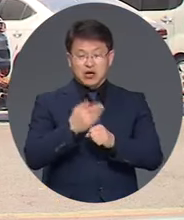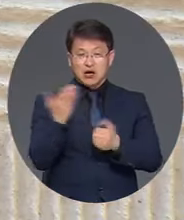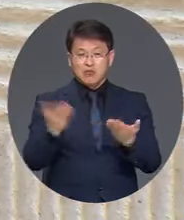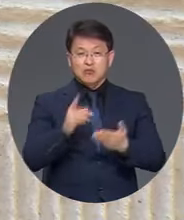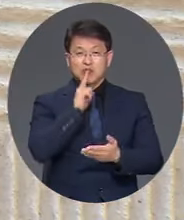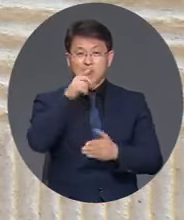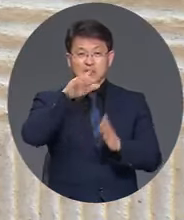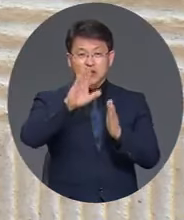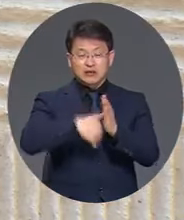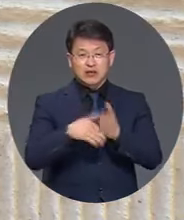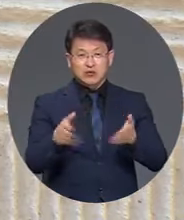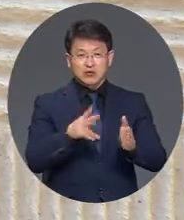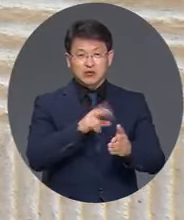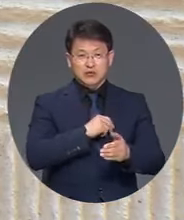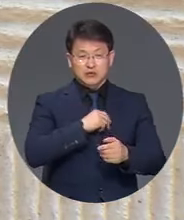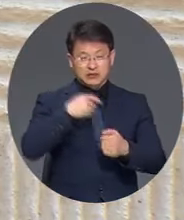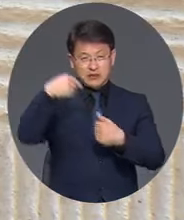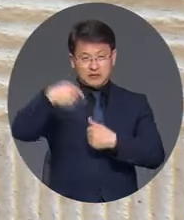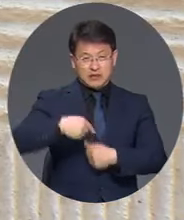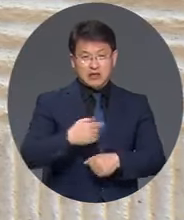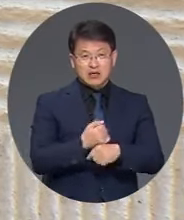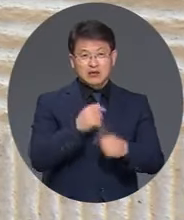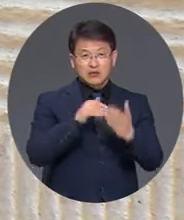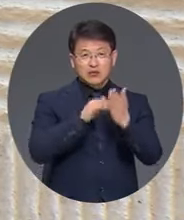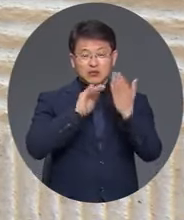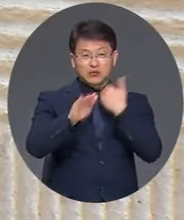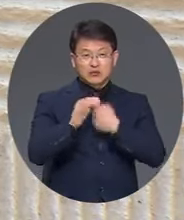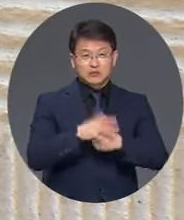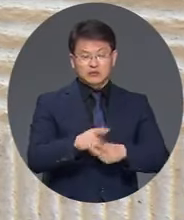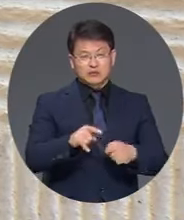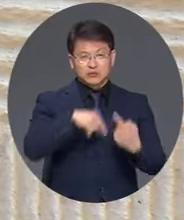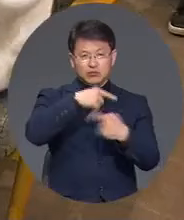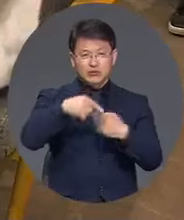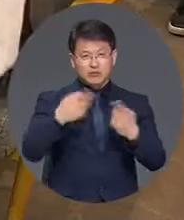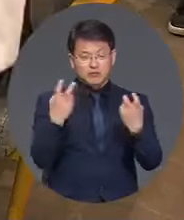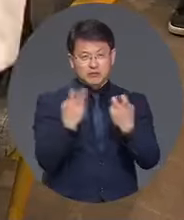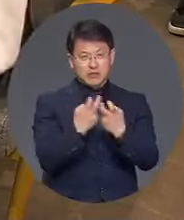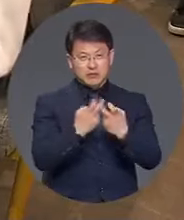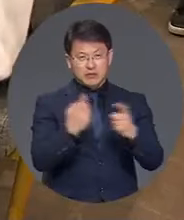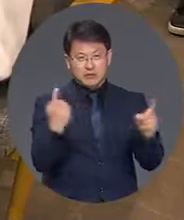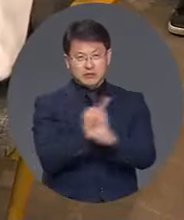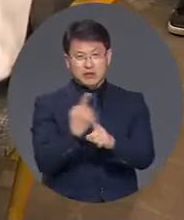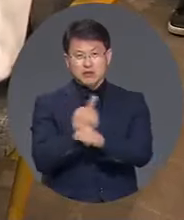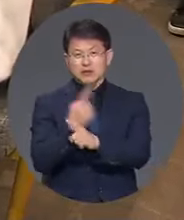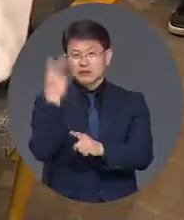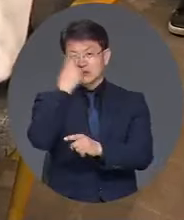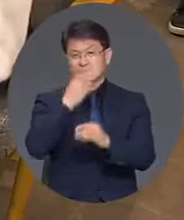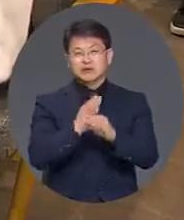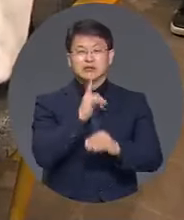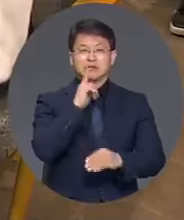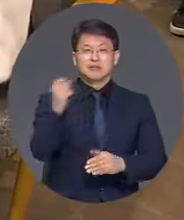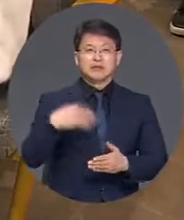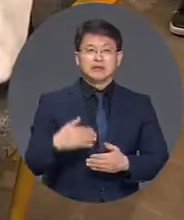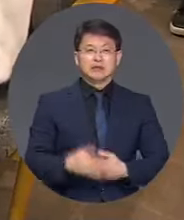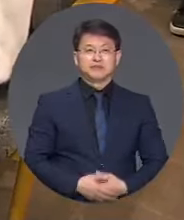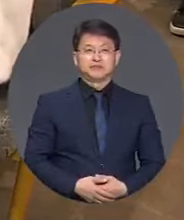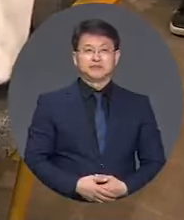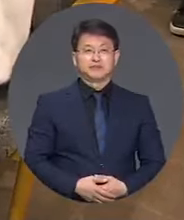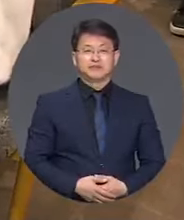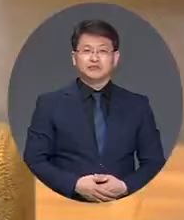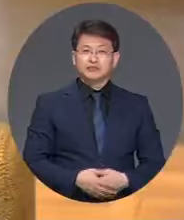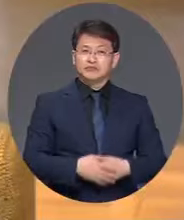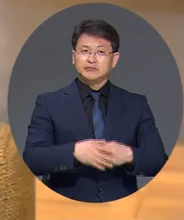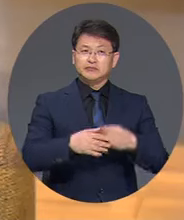보고 당시 도의원들의 지적을 받은 뒤부터 운영 방향 개선을 본격 검토했다고 밝혔습니다.